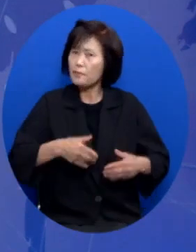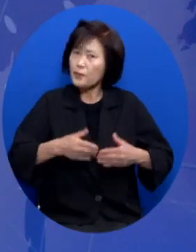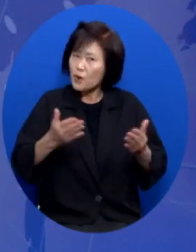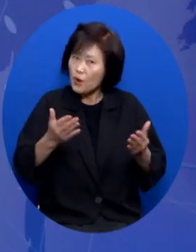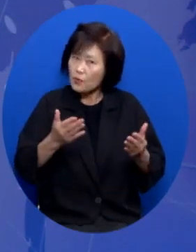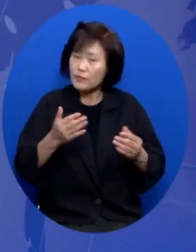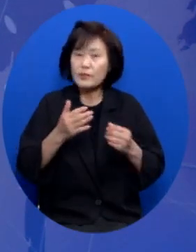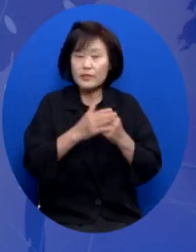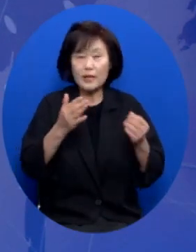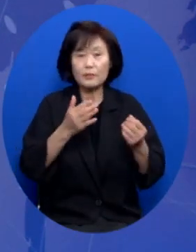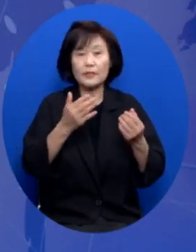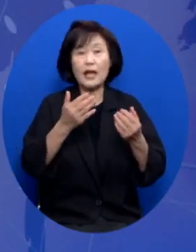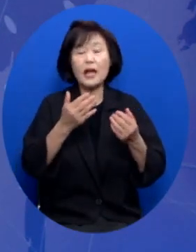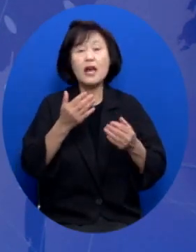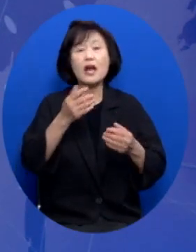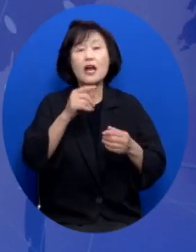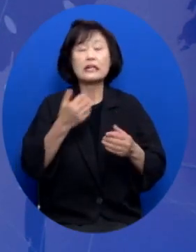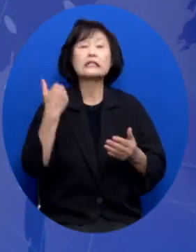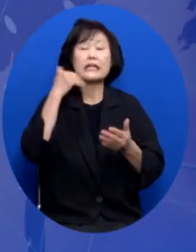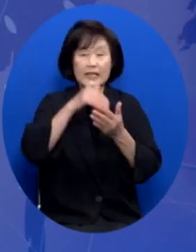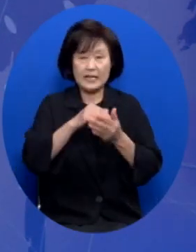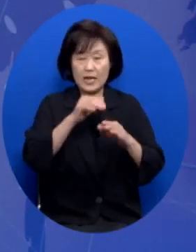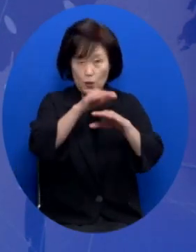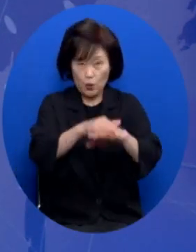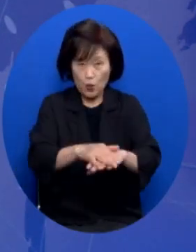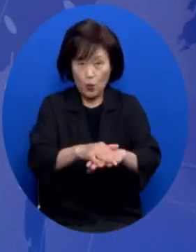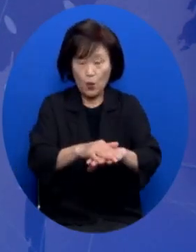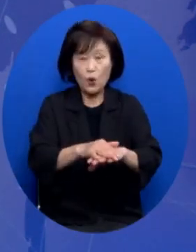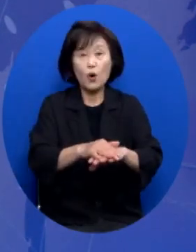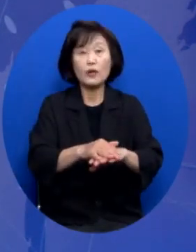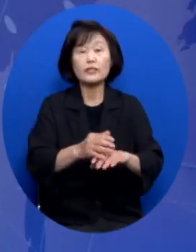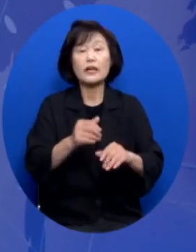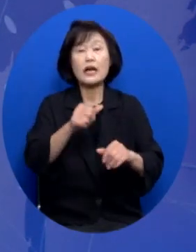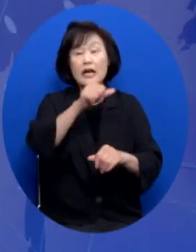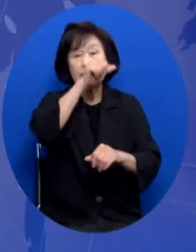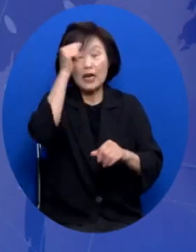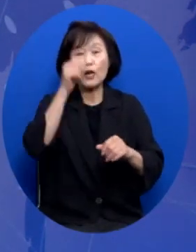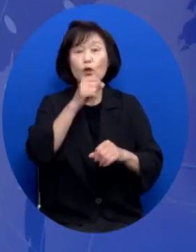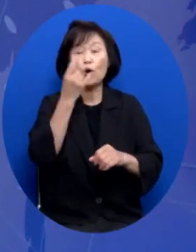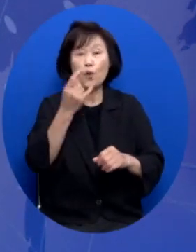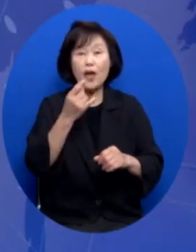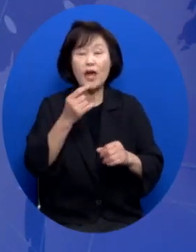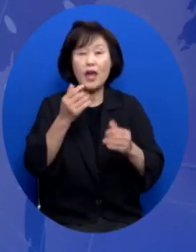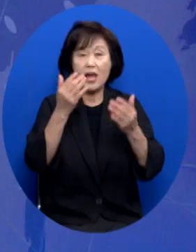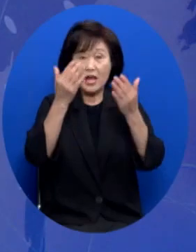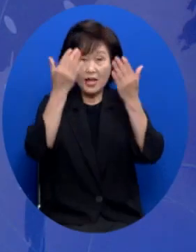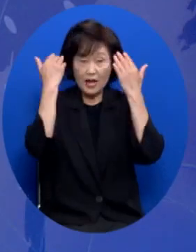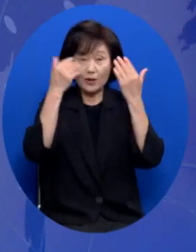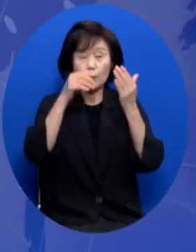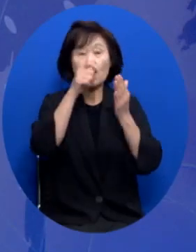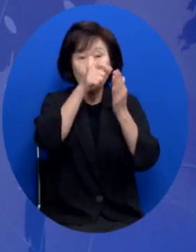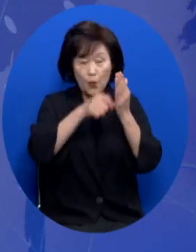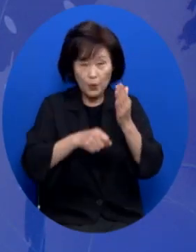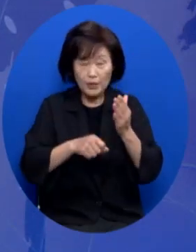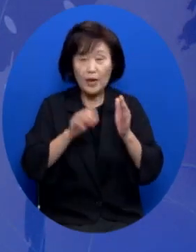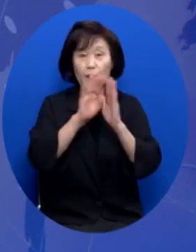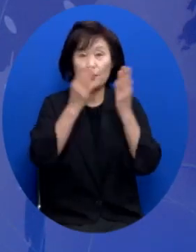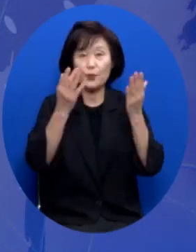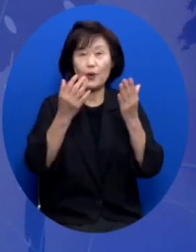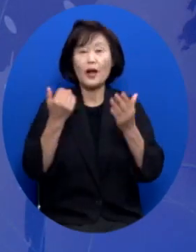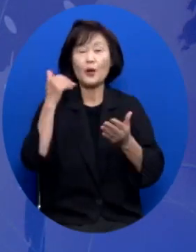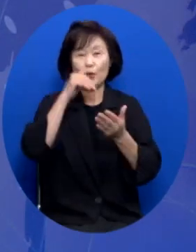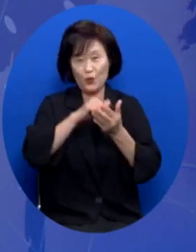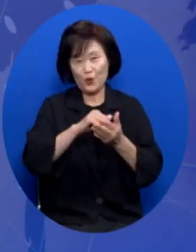없기에 제자리에 갖다 놓은 것이고 그렇게 해서 장로회 신학교 학적부가 자기 고장으로 돌아왔다